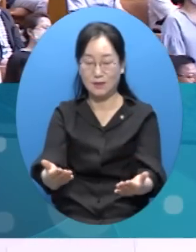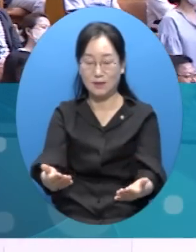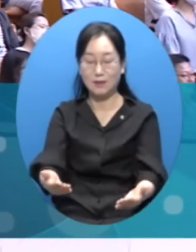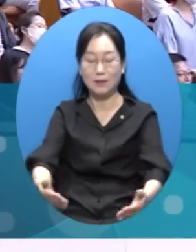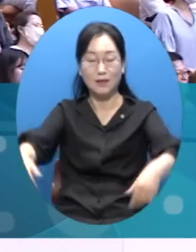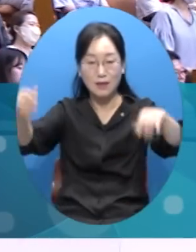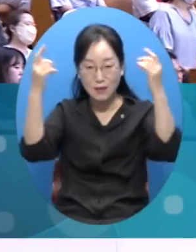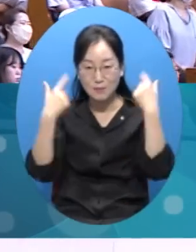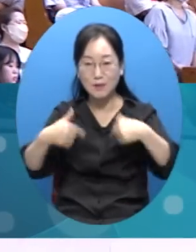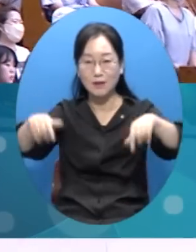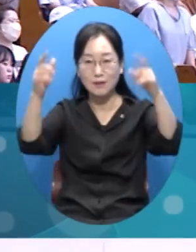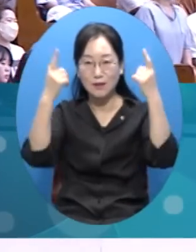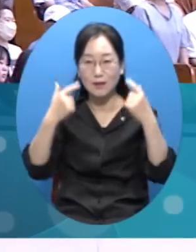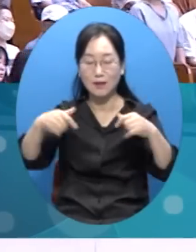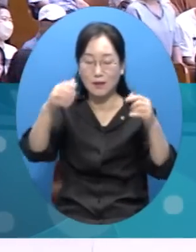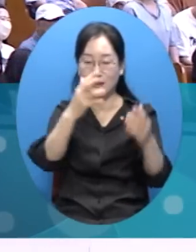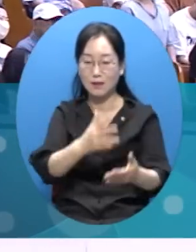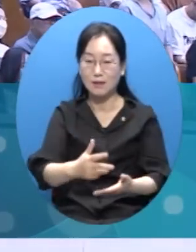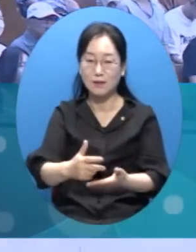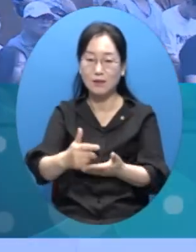안식을 날마다